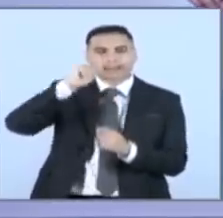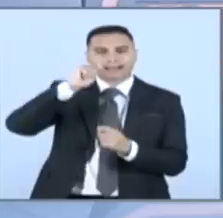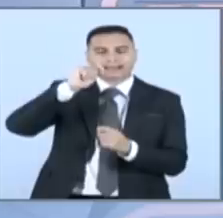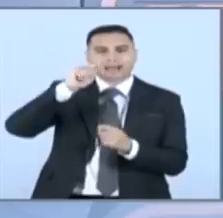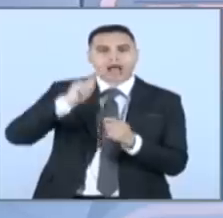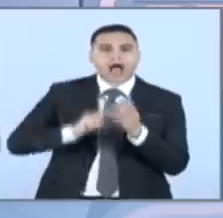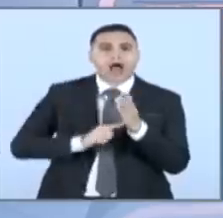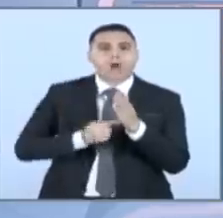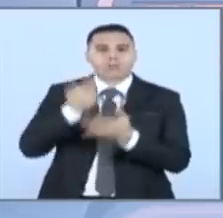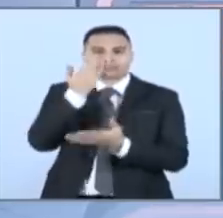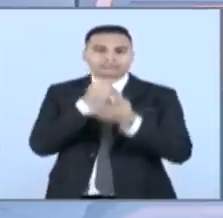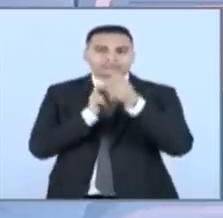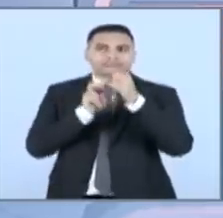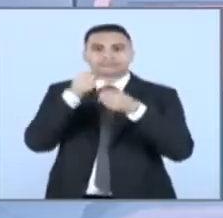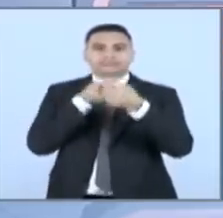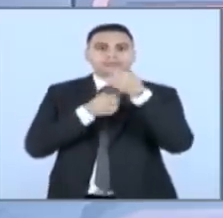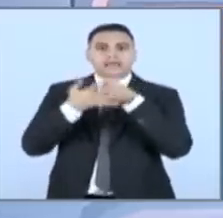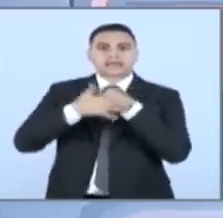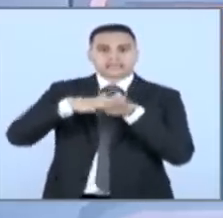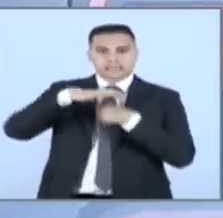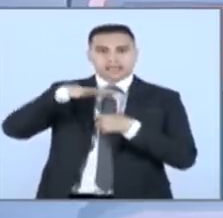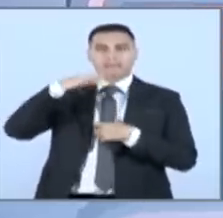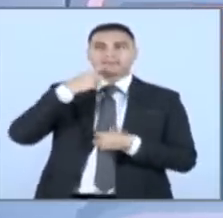أول تسلق للجبل كان